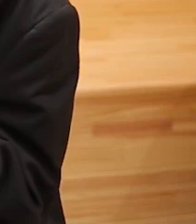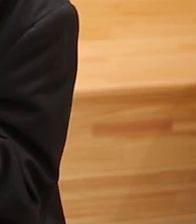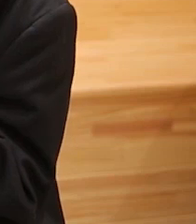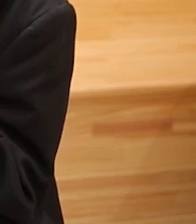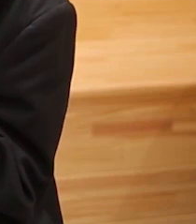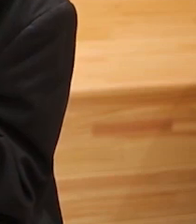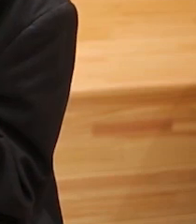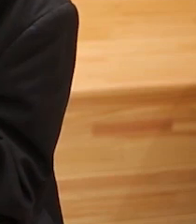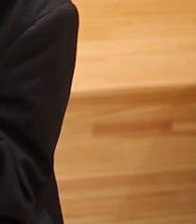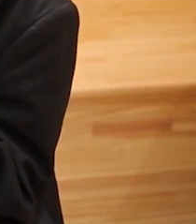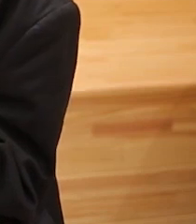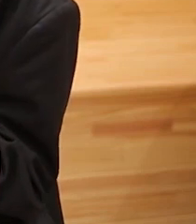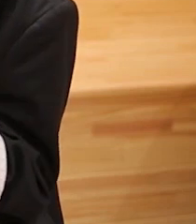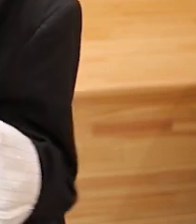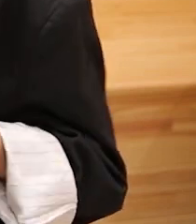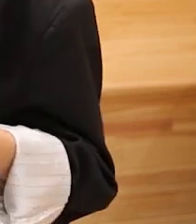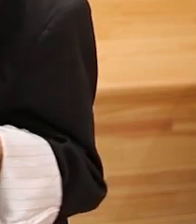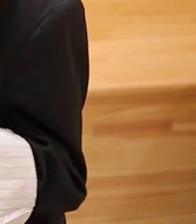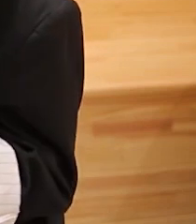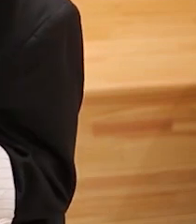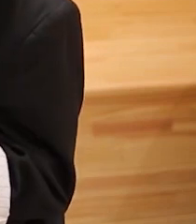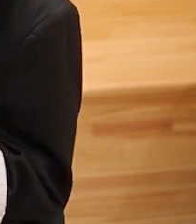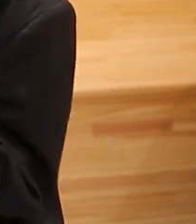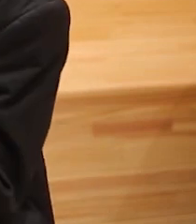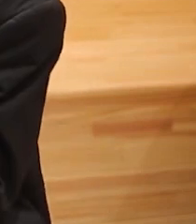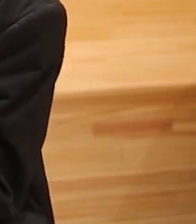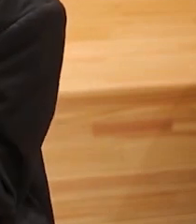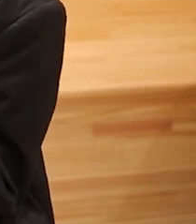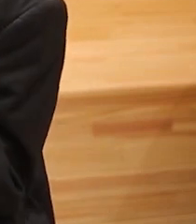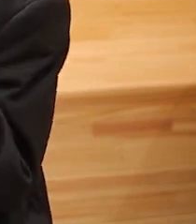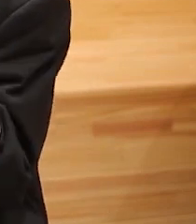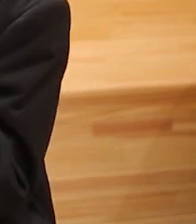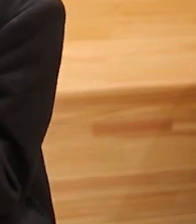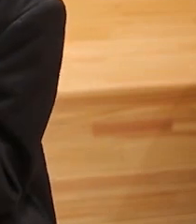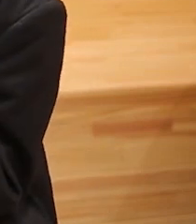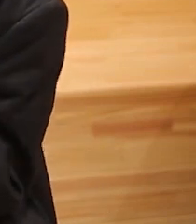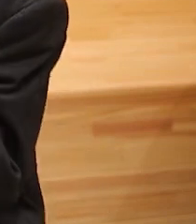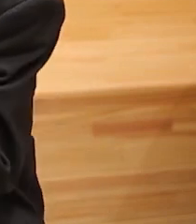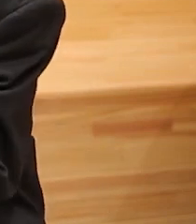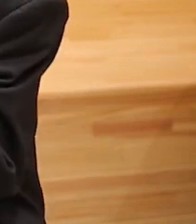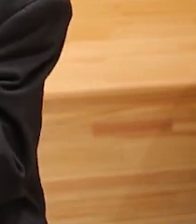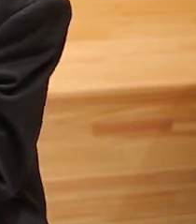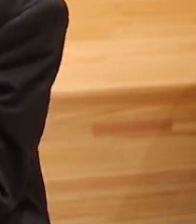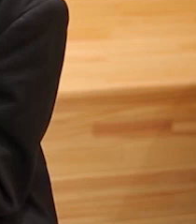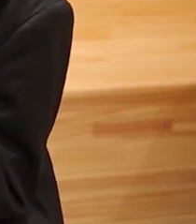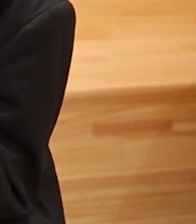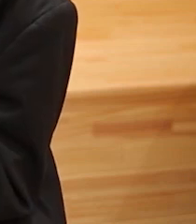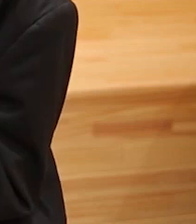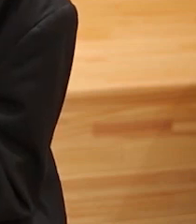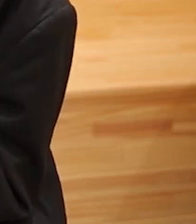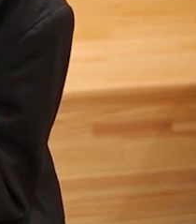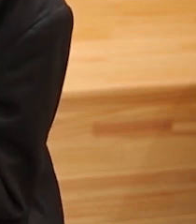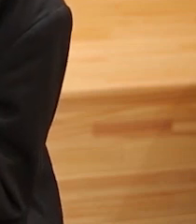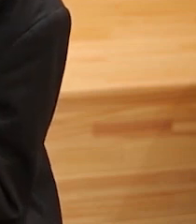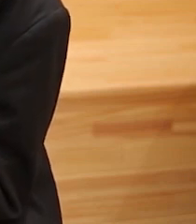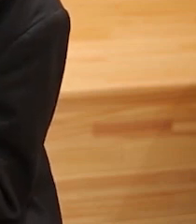아는 것처럼 기본적으로 감사합니다와 같이 이런 간단한 수어라도 소통하면 좋을 것